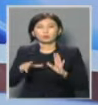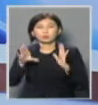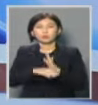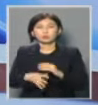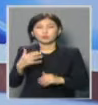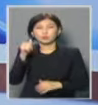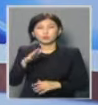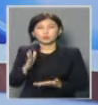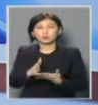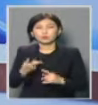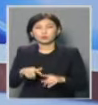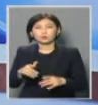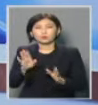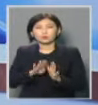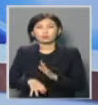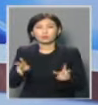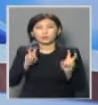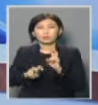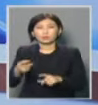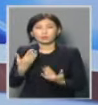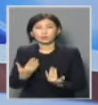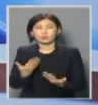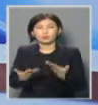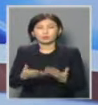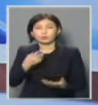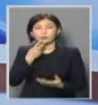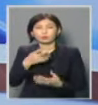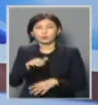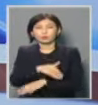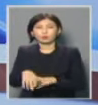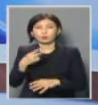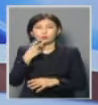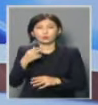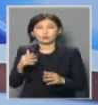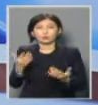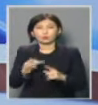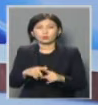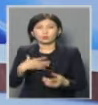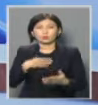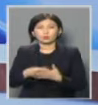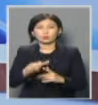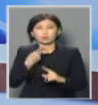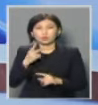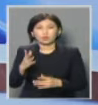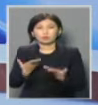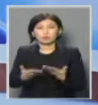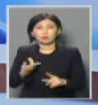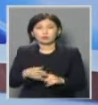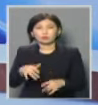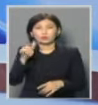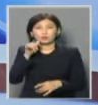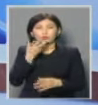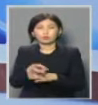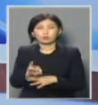последние 5 лет. Даже без статистических данных, если мы выйдем на улицу, то увидим реальность своими глазами. Есть ли вред от